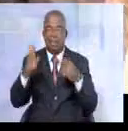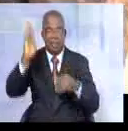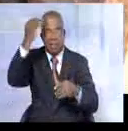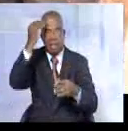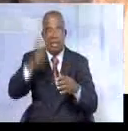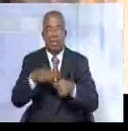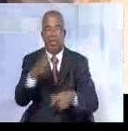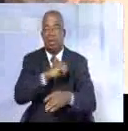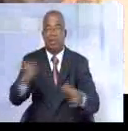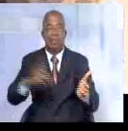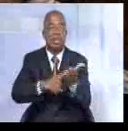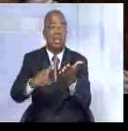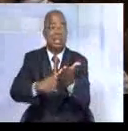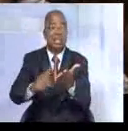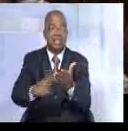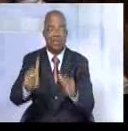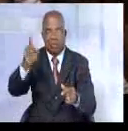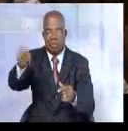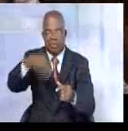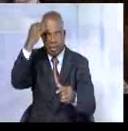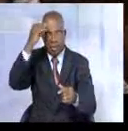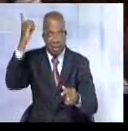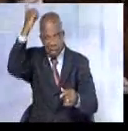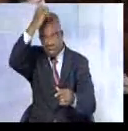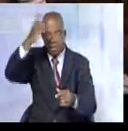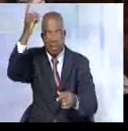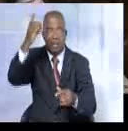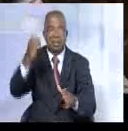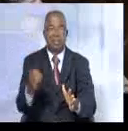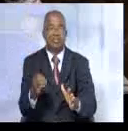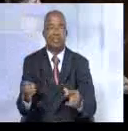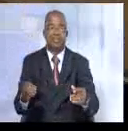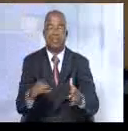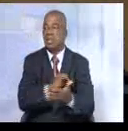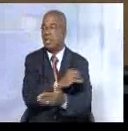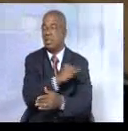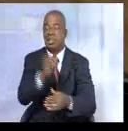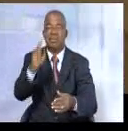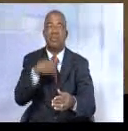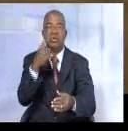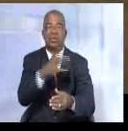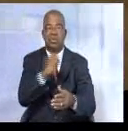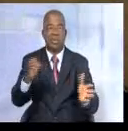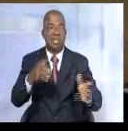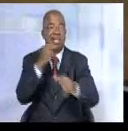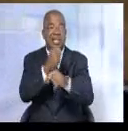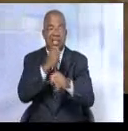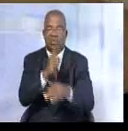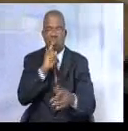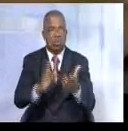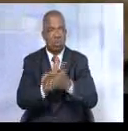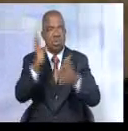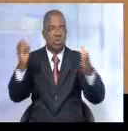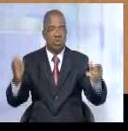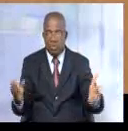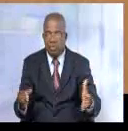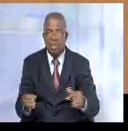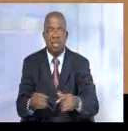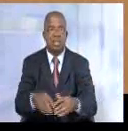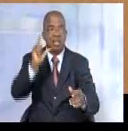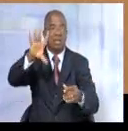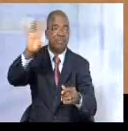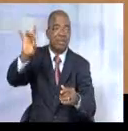économiques Patrick Hachi au Premier ministre Daniel Kablan-Duncan. 20% le taux d'exécution des travaux sur l'ensemble des 28